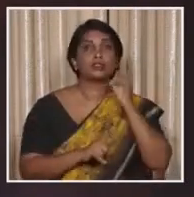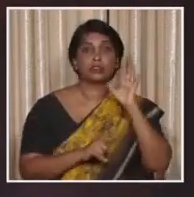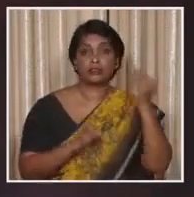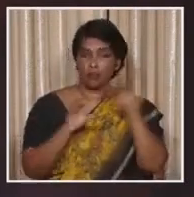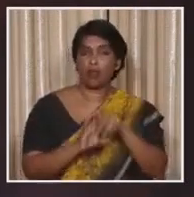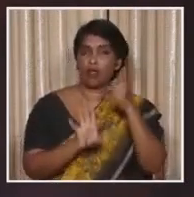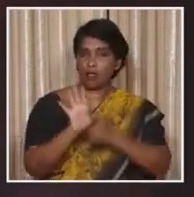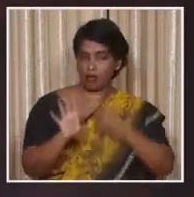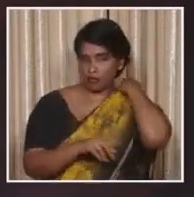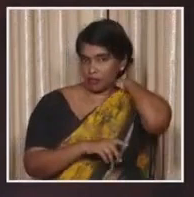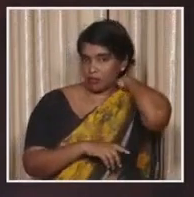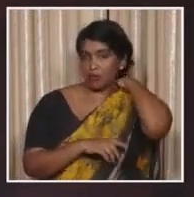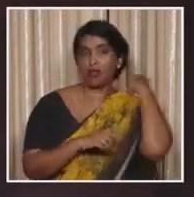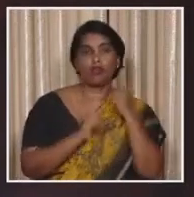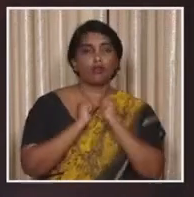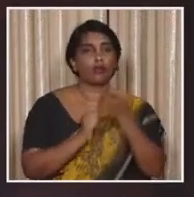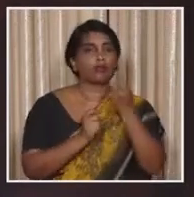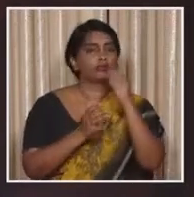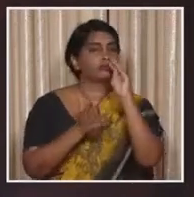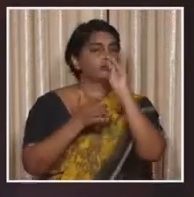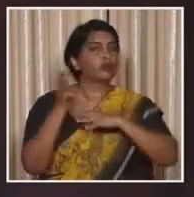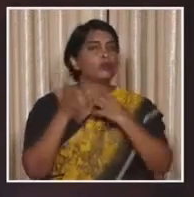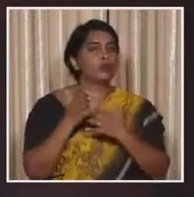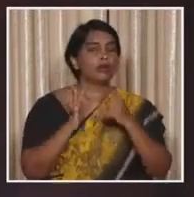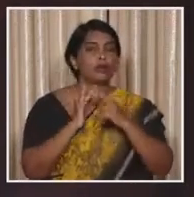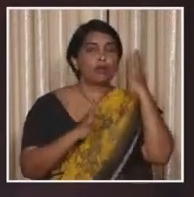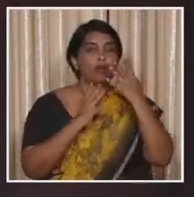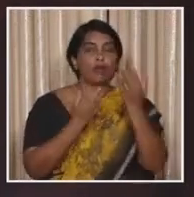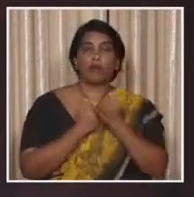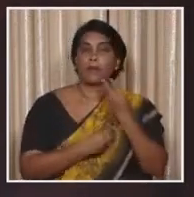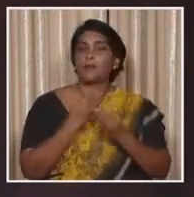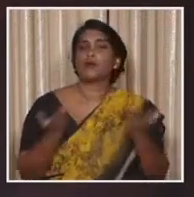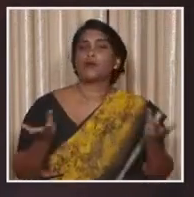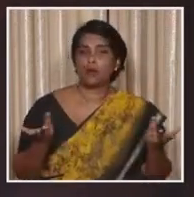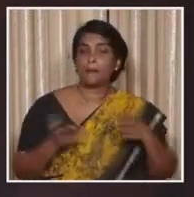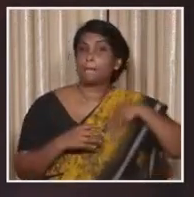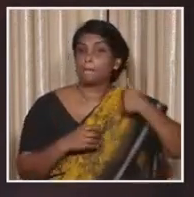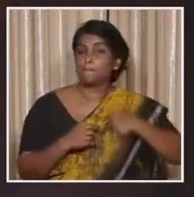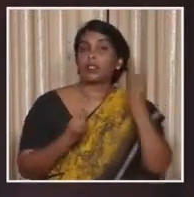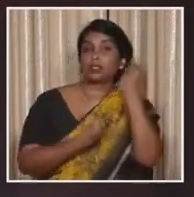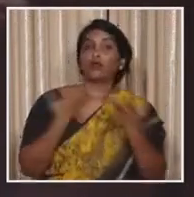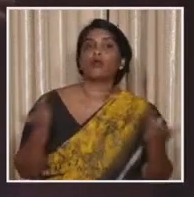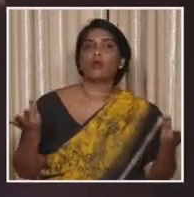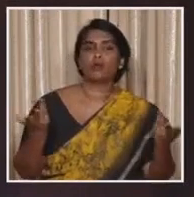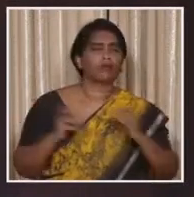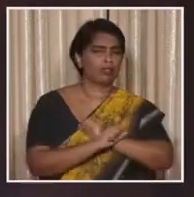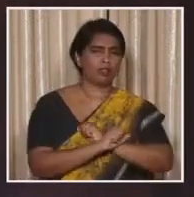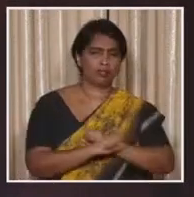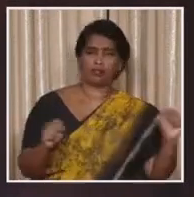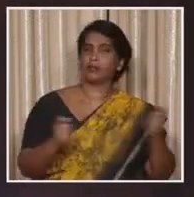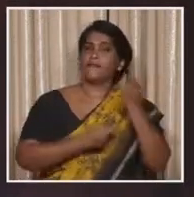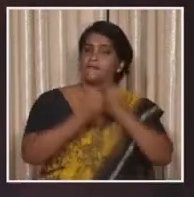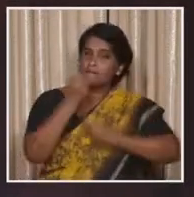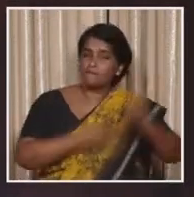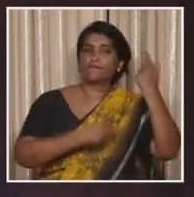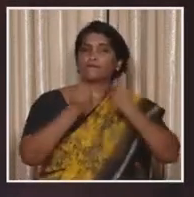ආවිල්ලා අවුරුද්දක් වෙනවා. කො අලුතෙන් ආපු ආයෝජන? ජාත්‍යන්තරයෙන් ලැබුණු ආයෝජන කො? ප්‍රධාන කො? ඒ මොකුත් නැහැ.